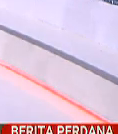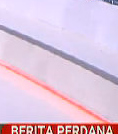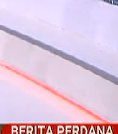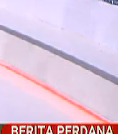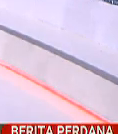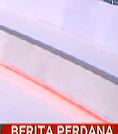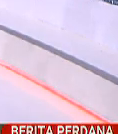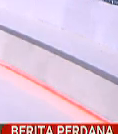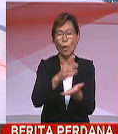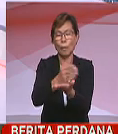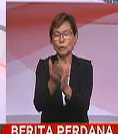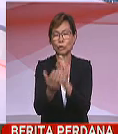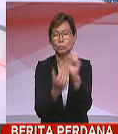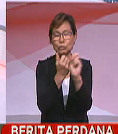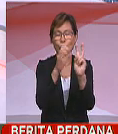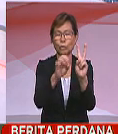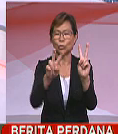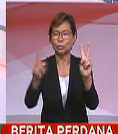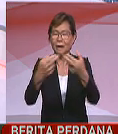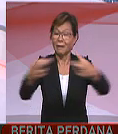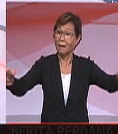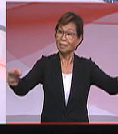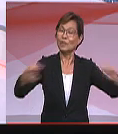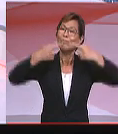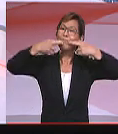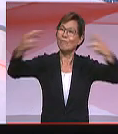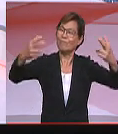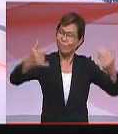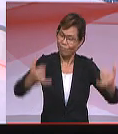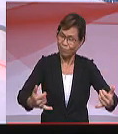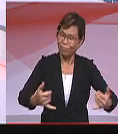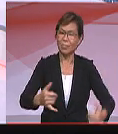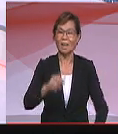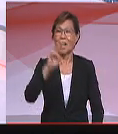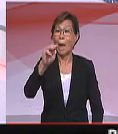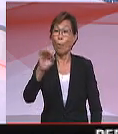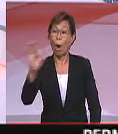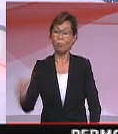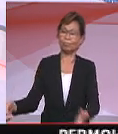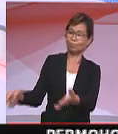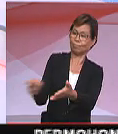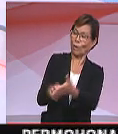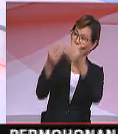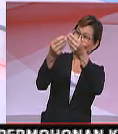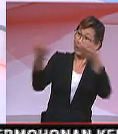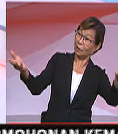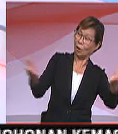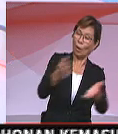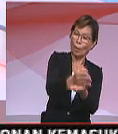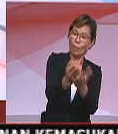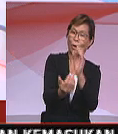logo belanjawan 2021 dilancarkan secara Rasmi hari ini kementerian kewangan dalam kenyataan memaklumkan